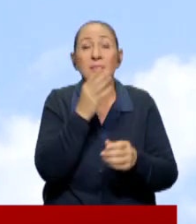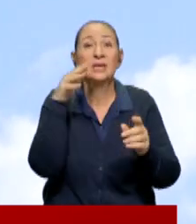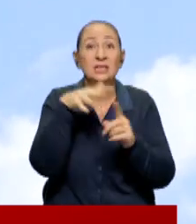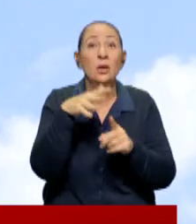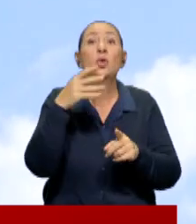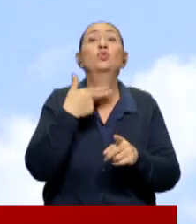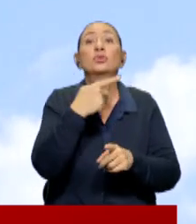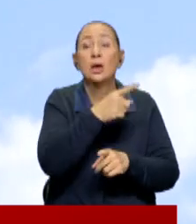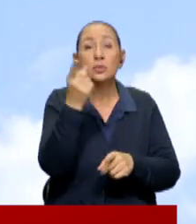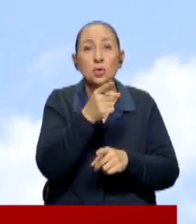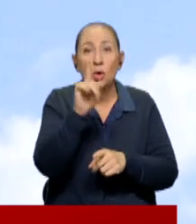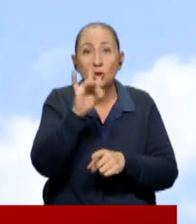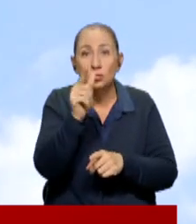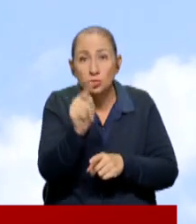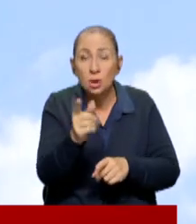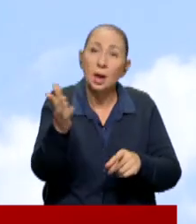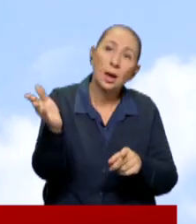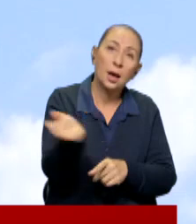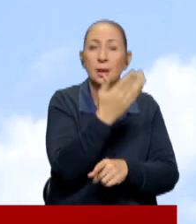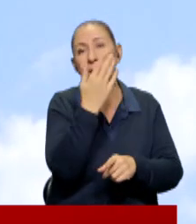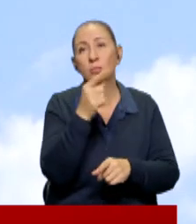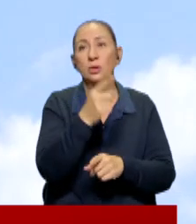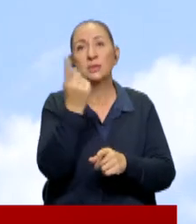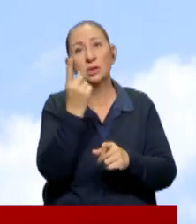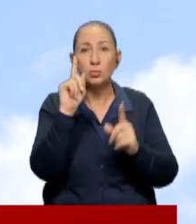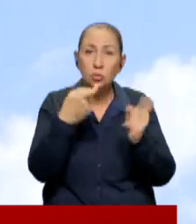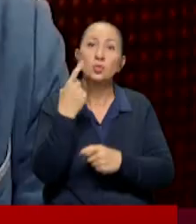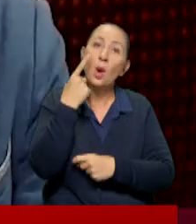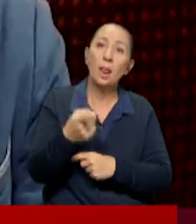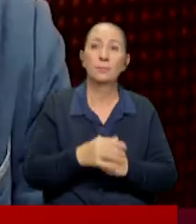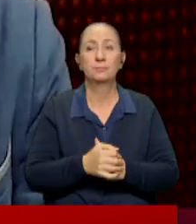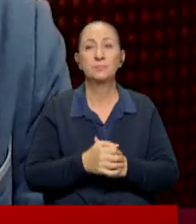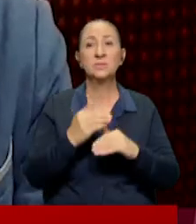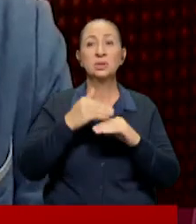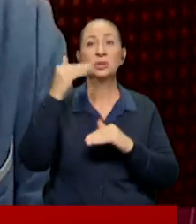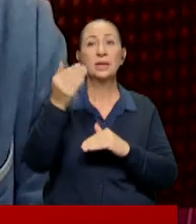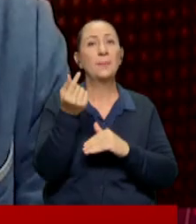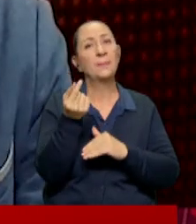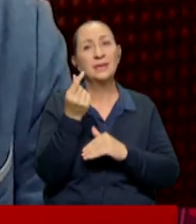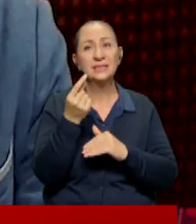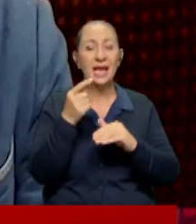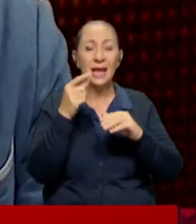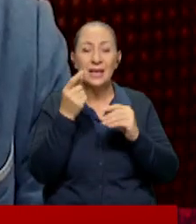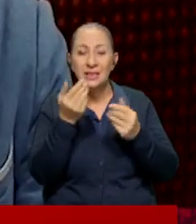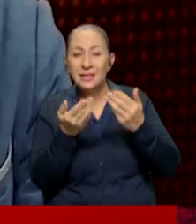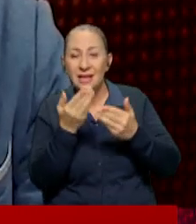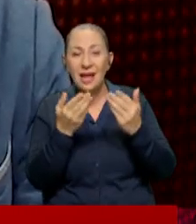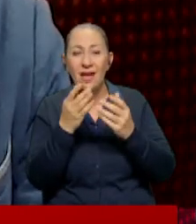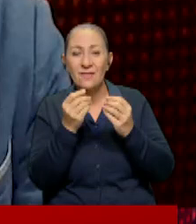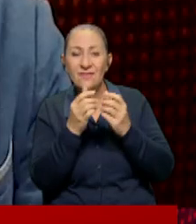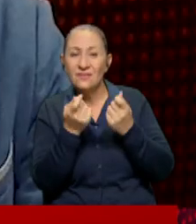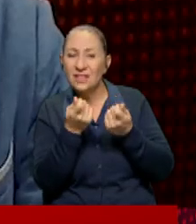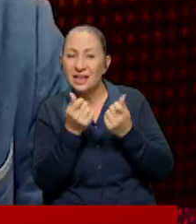Rusya'da enflasyon %14,5. Hadi bakalım, takabiliyorsanız buna bir kulp takın da görelim. Dışarıda da bir miktar emtia fiyatlarında gevşeme